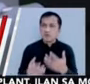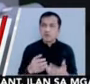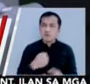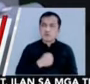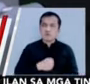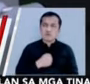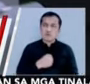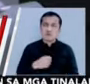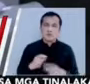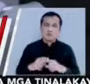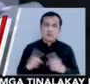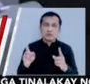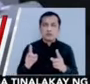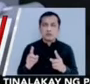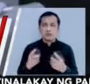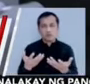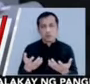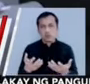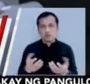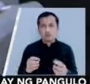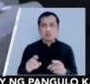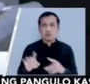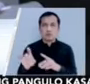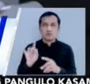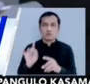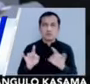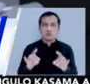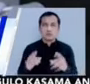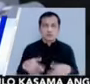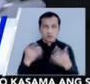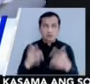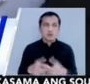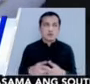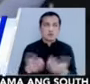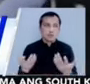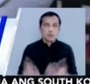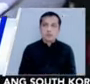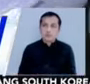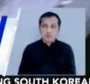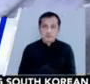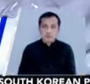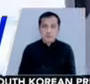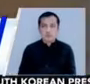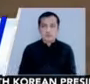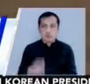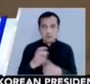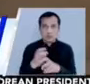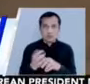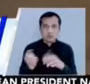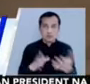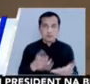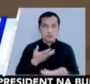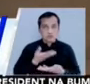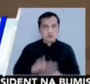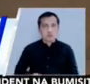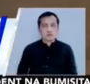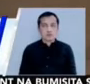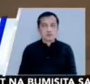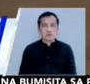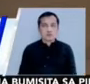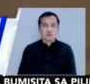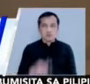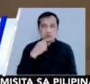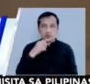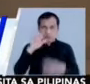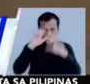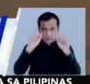gawa nung no choice na rin sa buhay, edi wala eh. Nahirap rin kasi mamatay ng gutom sir eh. Pero ayon sa Presidential Anti-Organized